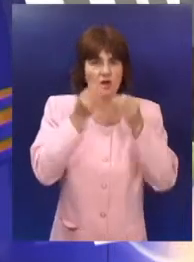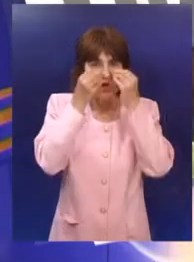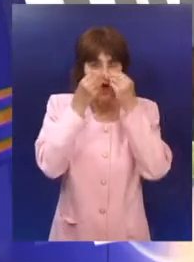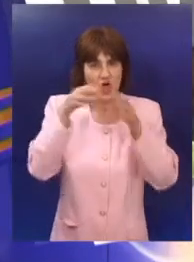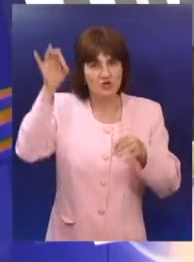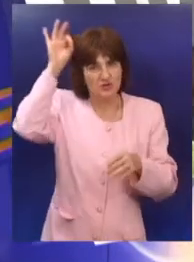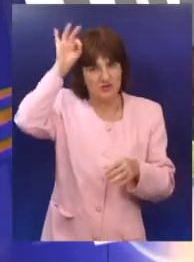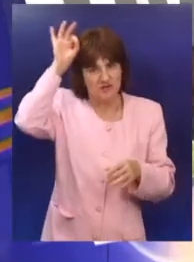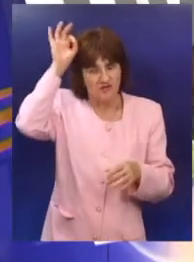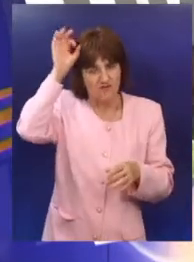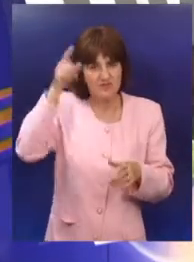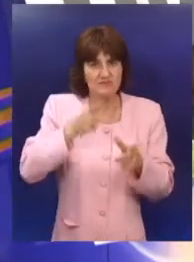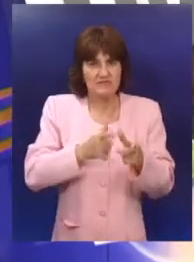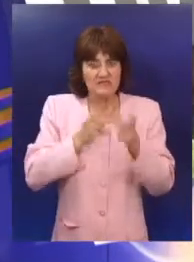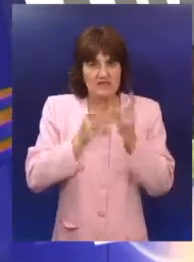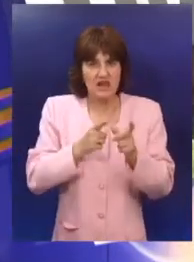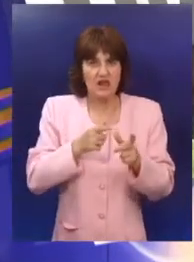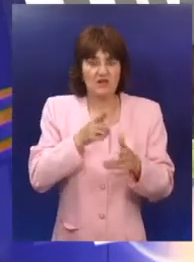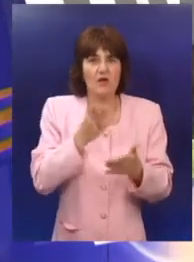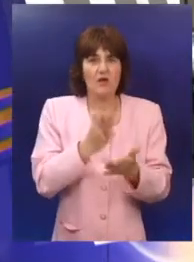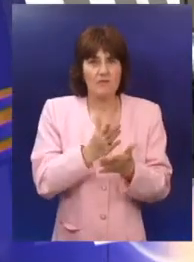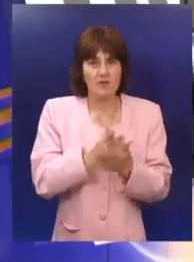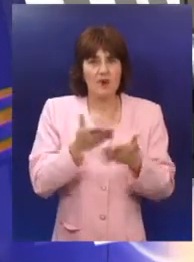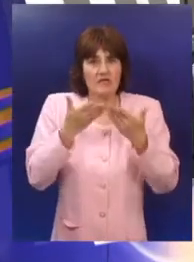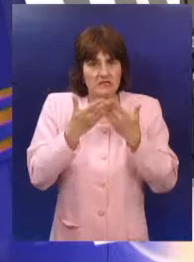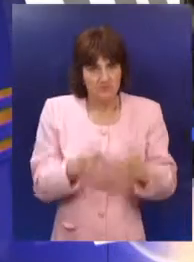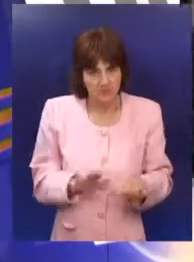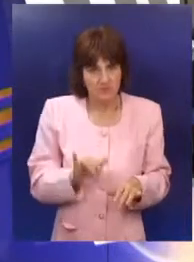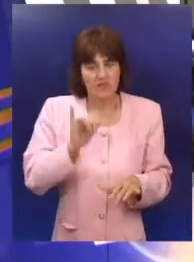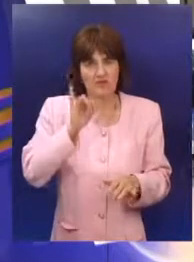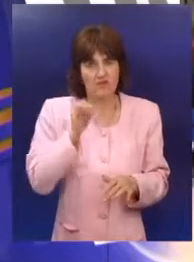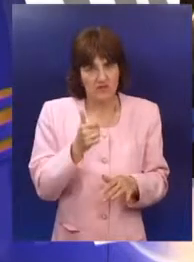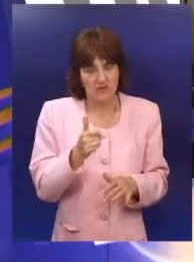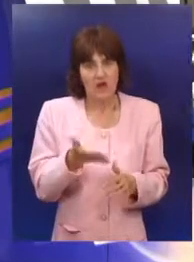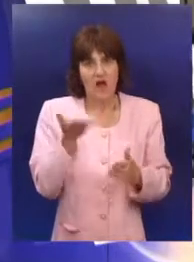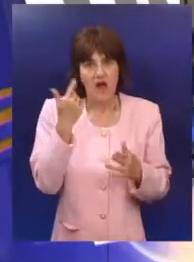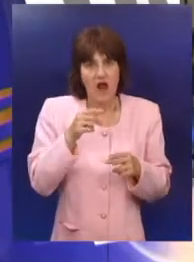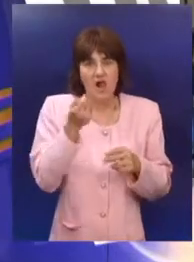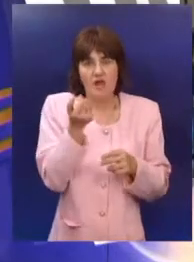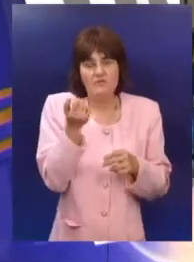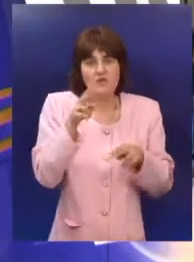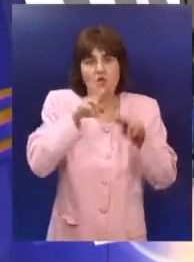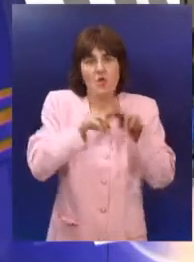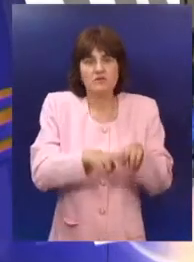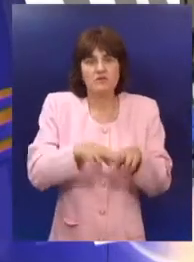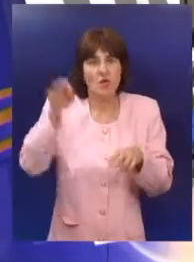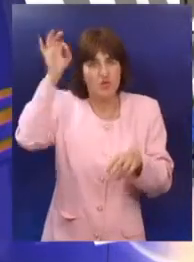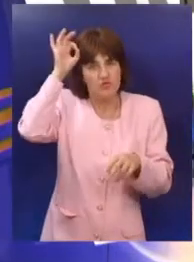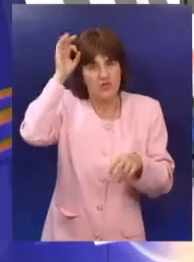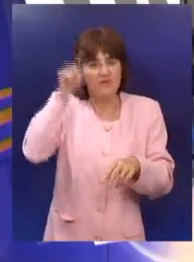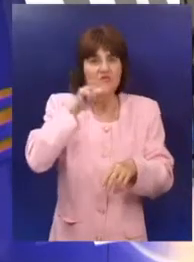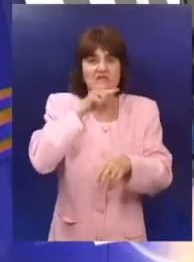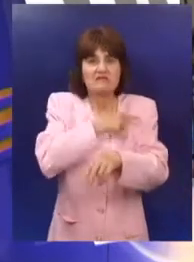snage fašizma i nacizma vojno poražene u Drugom svjetskom ratu, ideologija